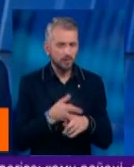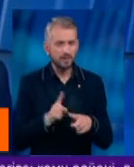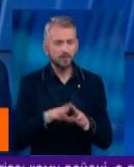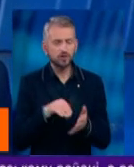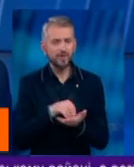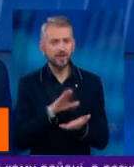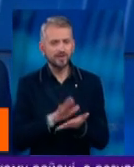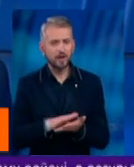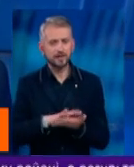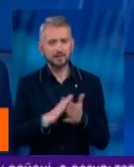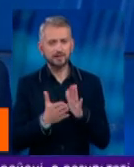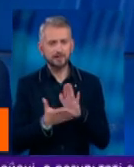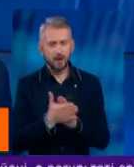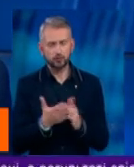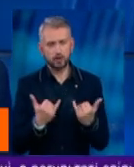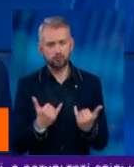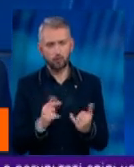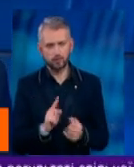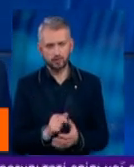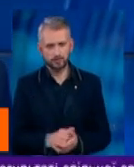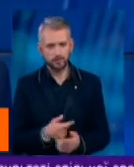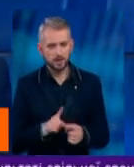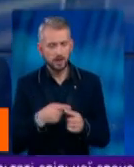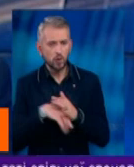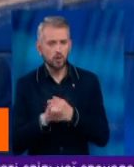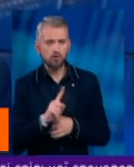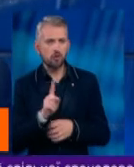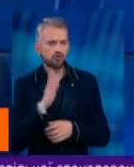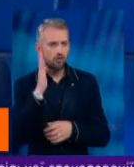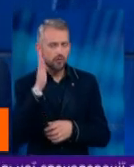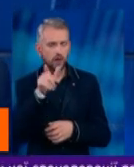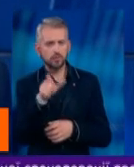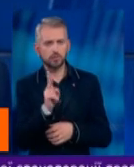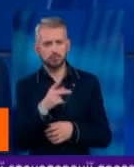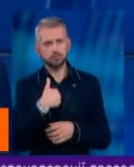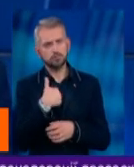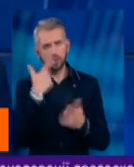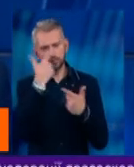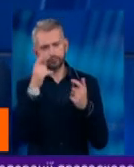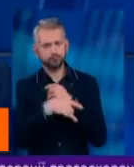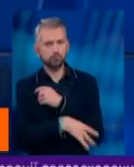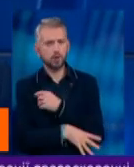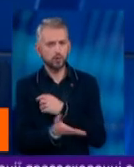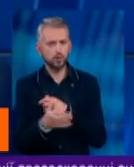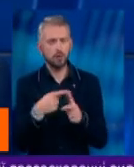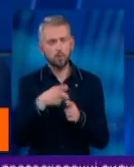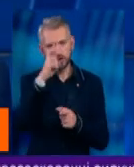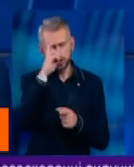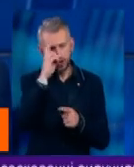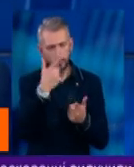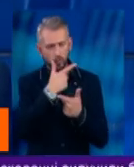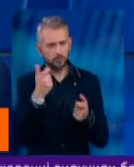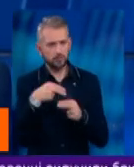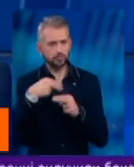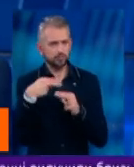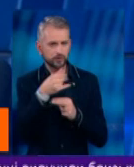фіксація станом на сьогодні. Це не означає, що далі той, хто оголосив себе банкрутом, або держава, яка оголосила дефолт,